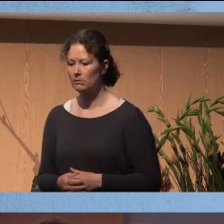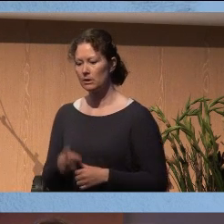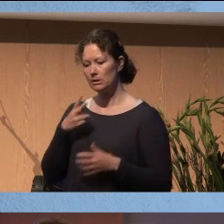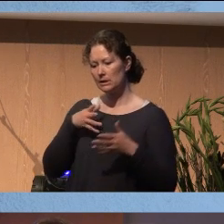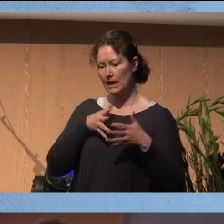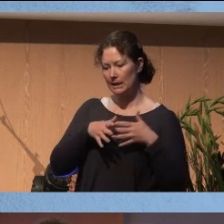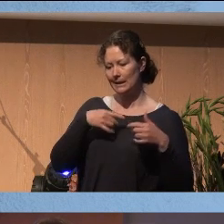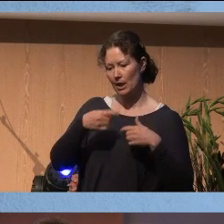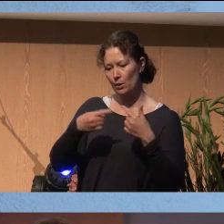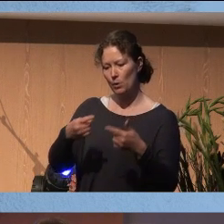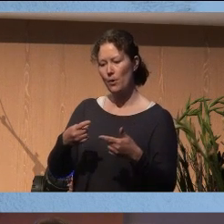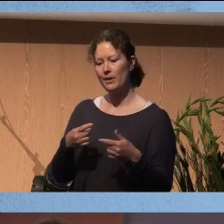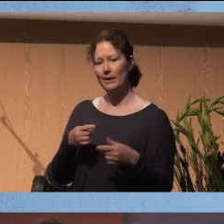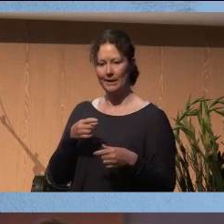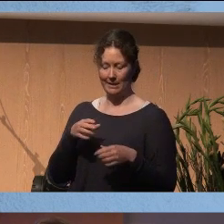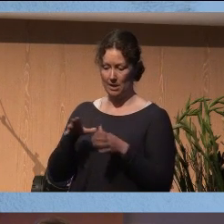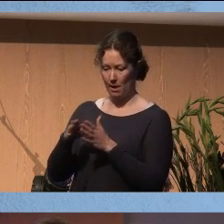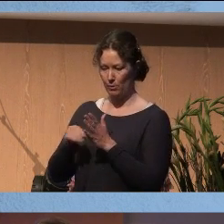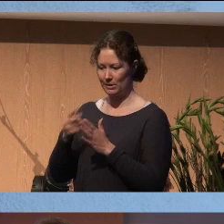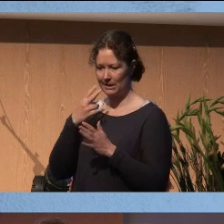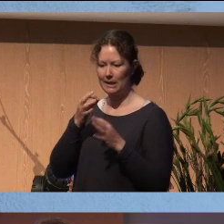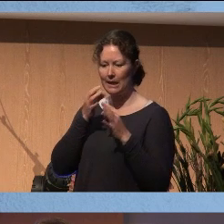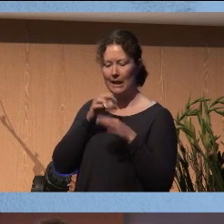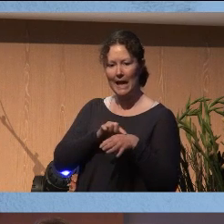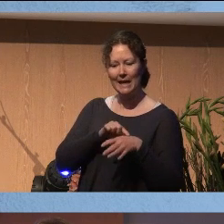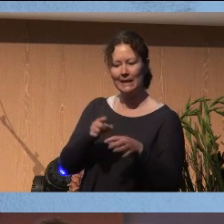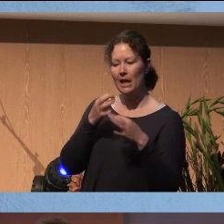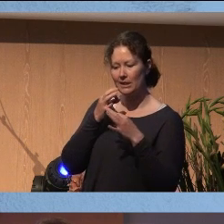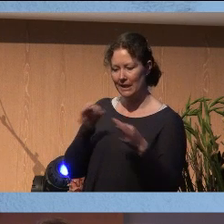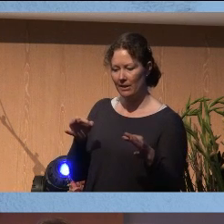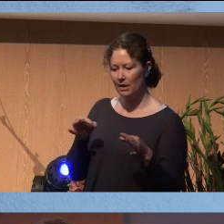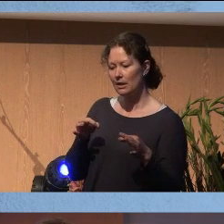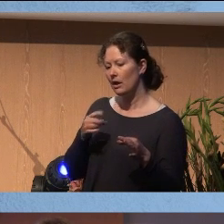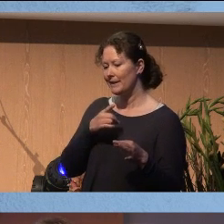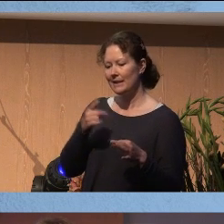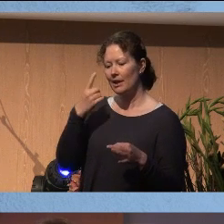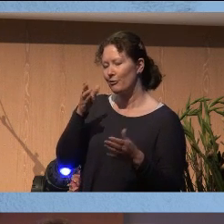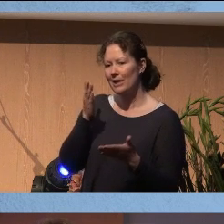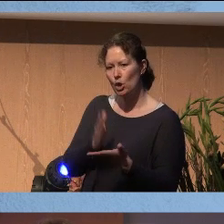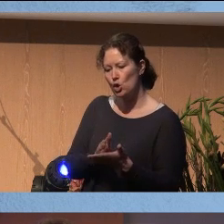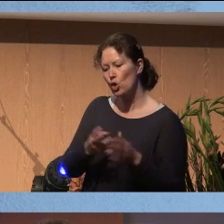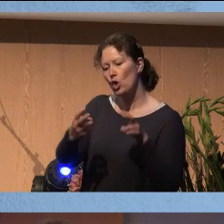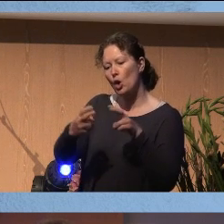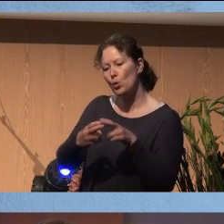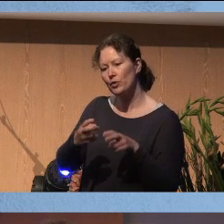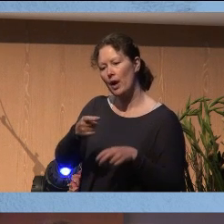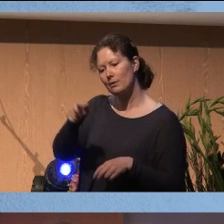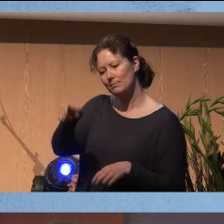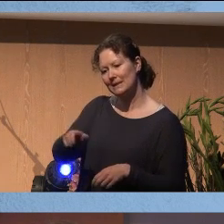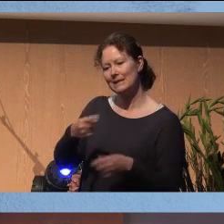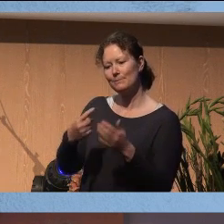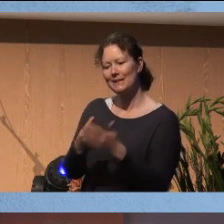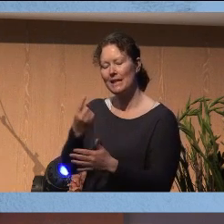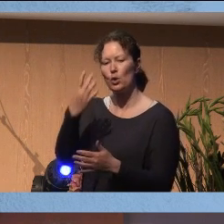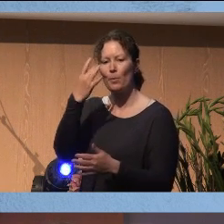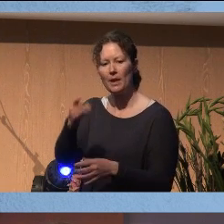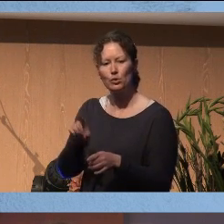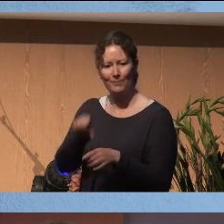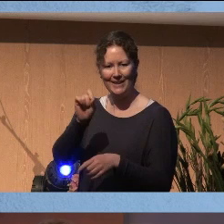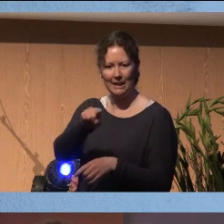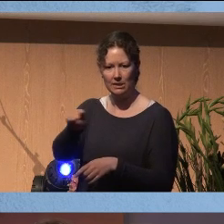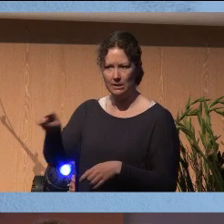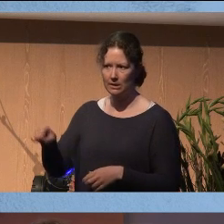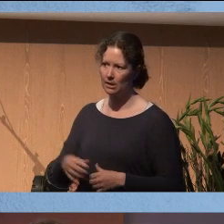Gjennomgående erkjenner legene I denne rapporten at mange ikke kjenner til eller ikke flinke nok til å ta kontakt med den spesialistkompetansen som